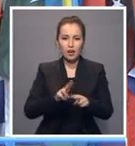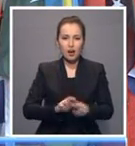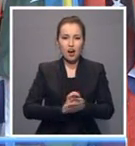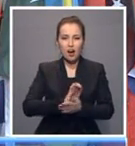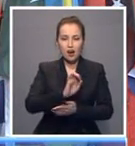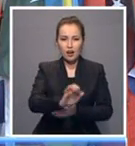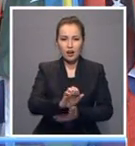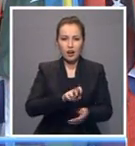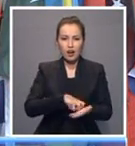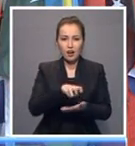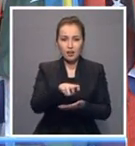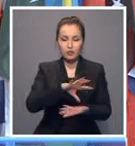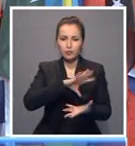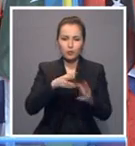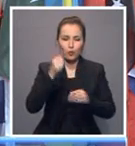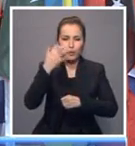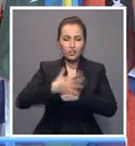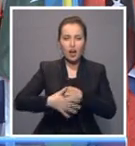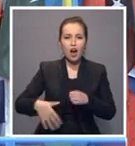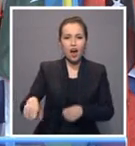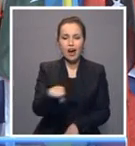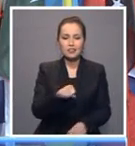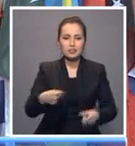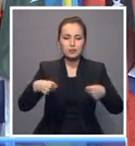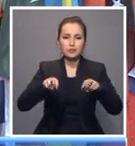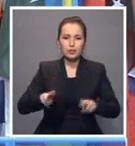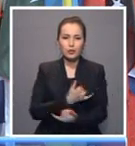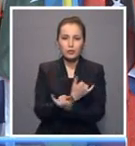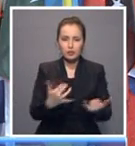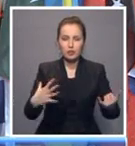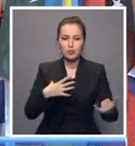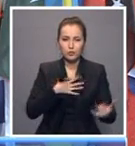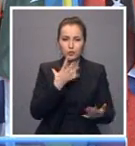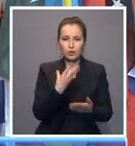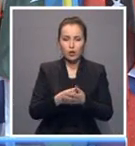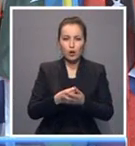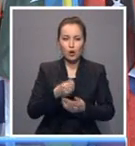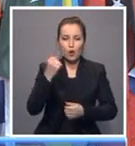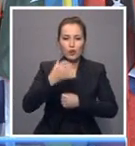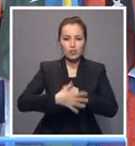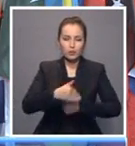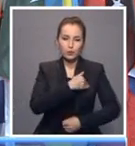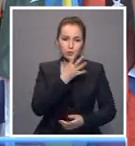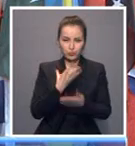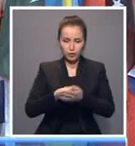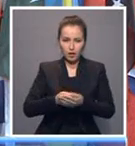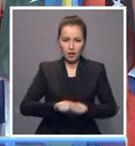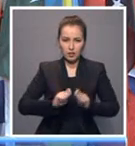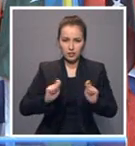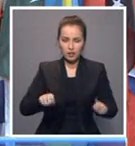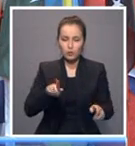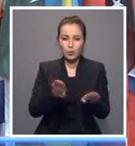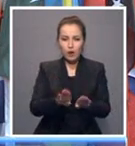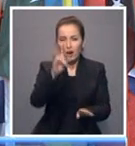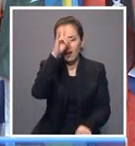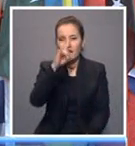хабты бүкіл Орталық Азияға арналған сол бір өңірлік бір орталыққа айналдырғымыз келеді. Онда тек Қазақстанның